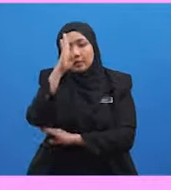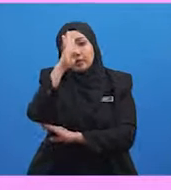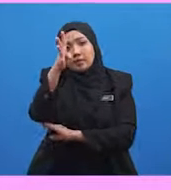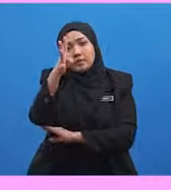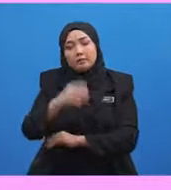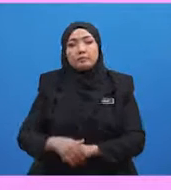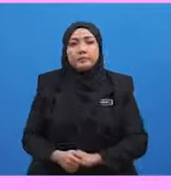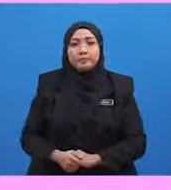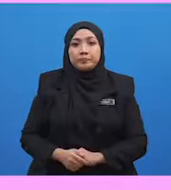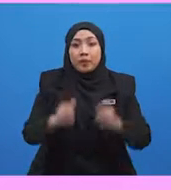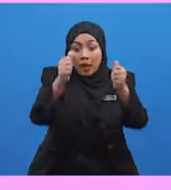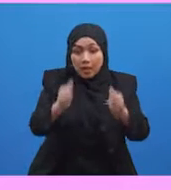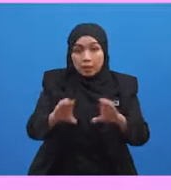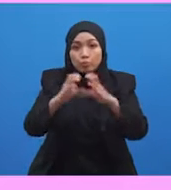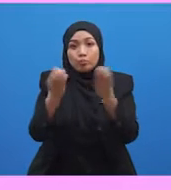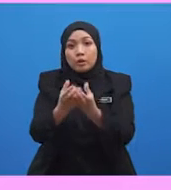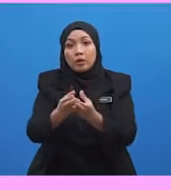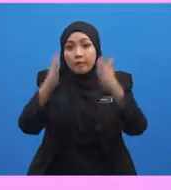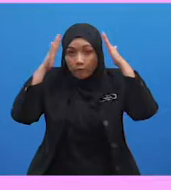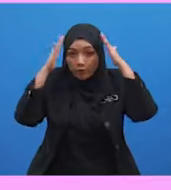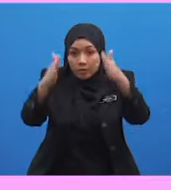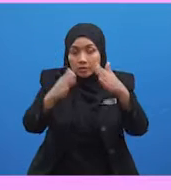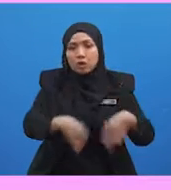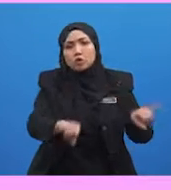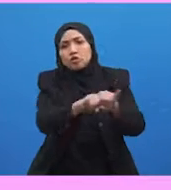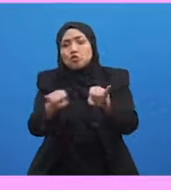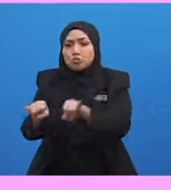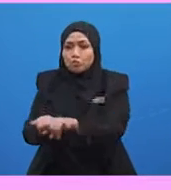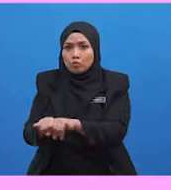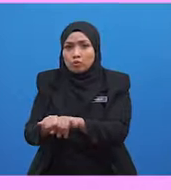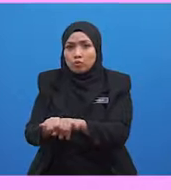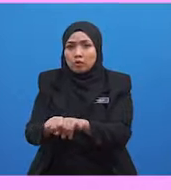fokus juga perlu bersikap terbuka